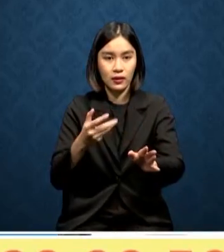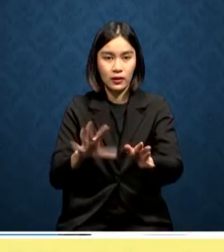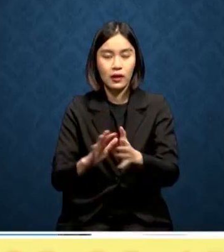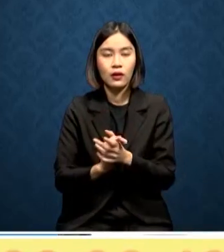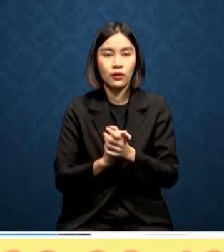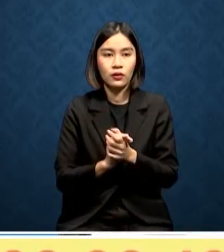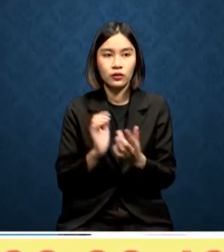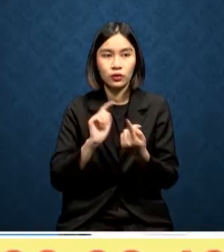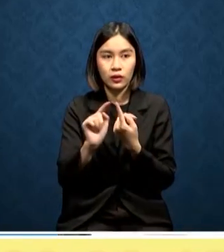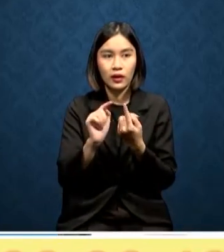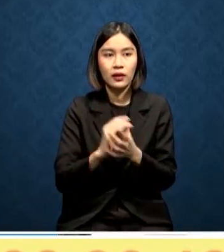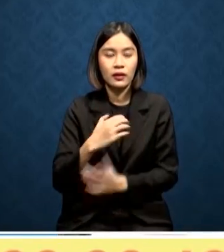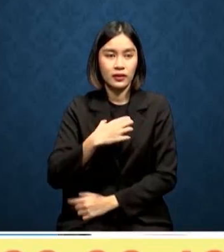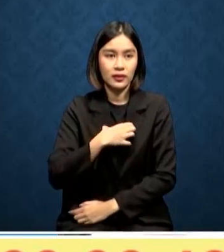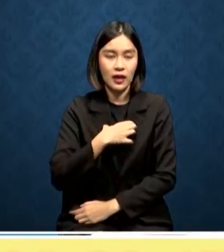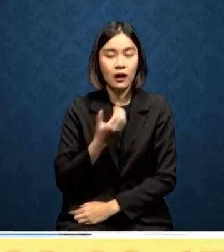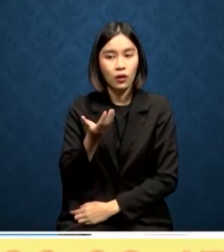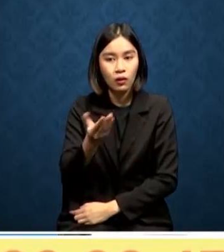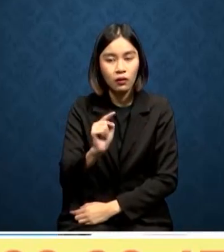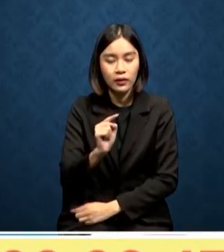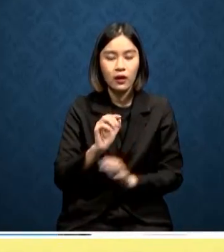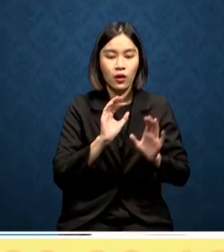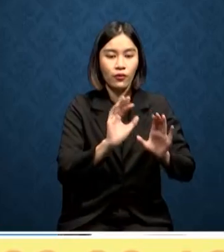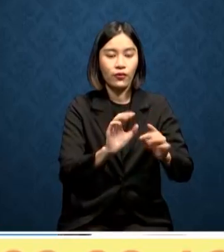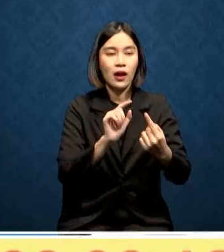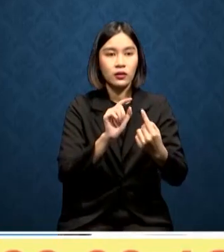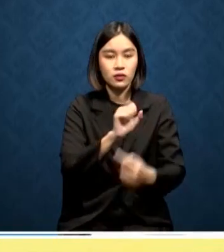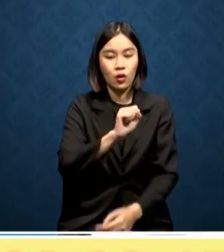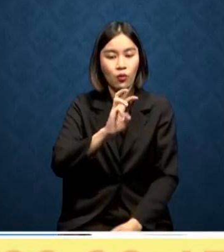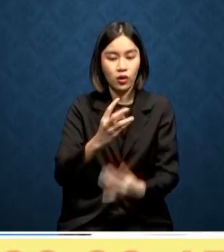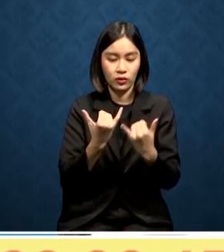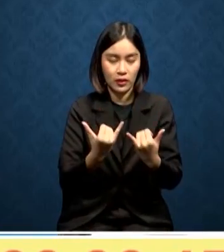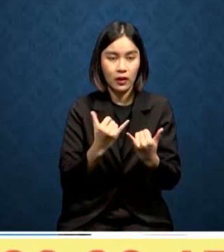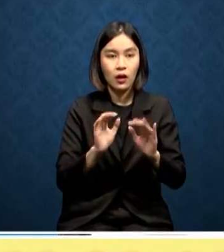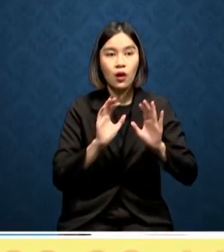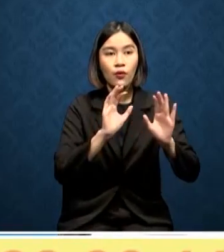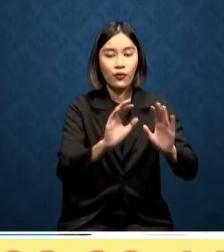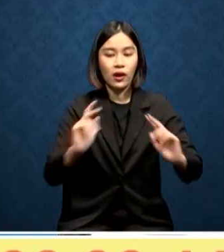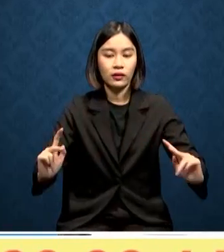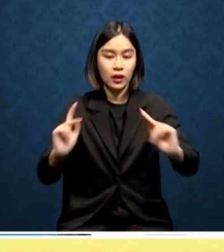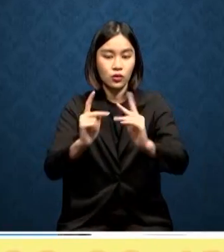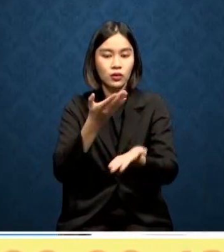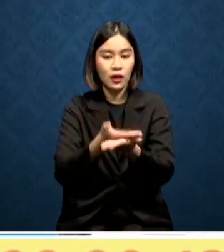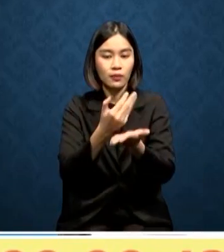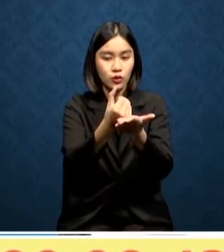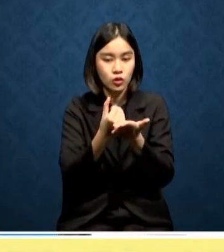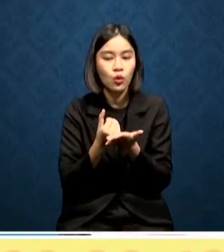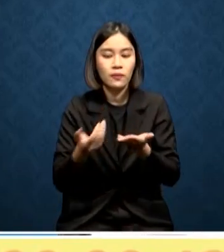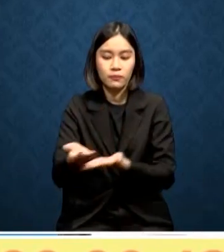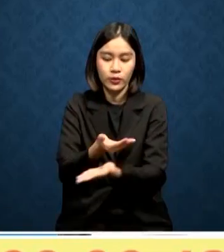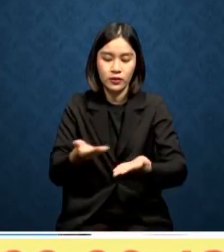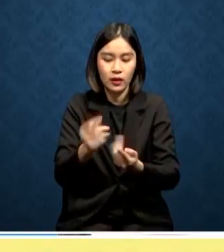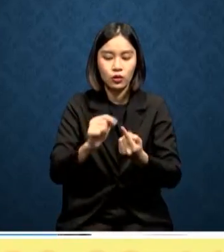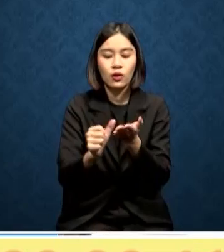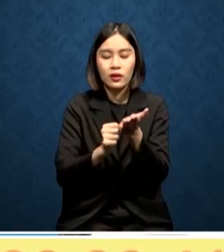โดยที่ว่าอยากจะขอเรียนผ่านทางสภาวุฒิสภาเนี่ยค่ะให้กระทรวงการคลังช่วยเร่งรัดพิจารณาใน